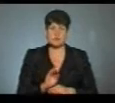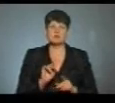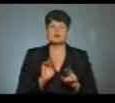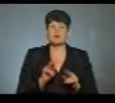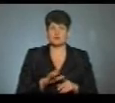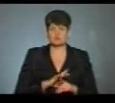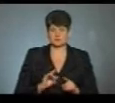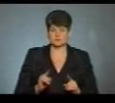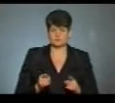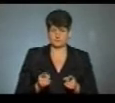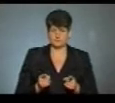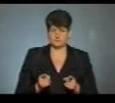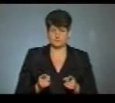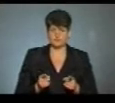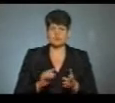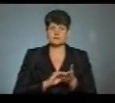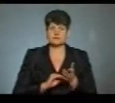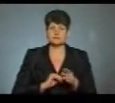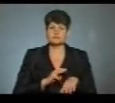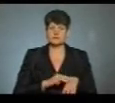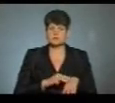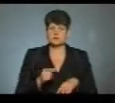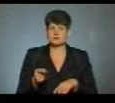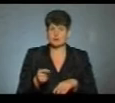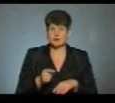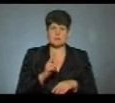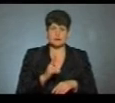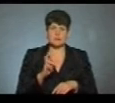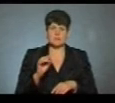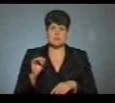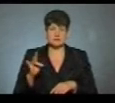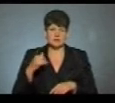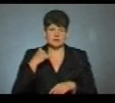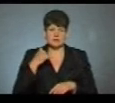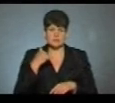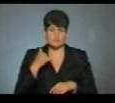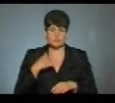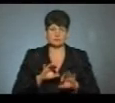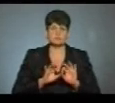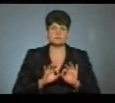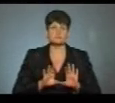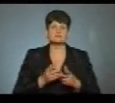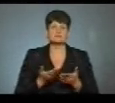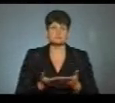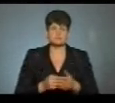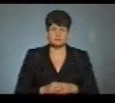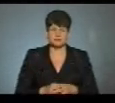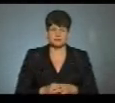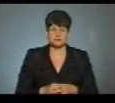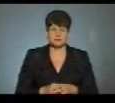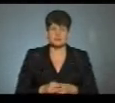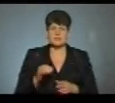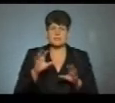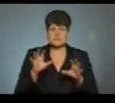відбулося затримання. Речниця патрульної поліції Тернополя Катерина Басалига телефоном ситуацію прокоментувала так. Та незаконну